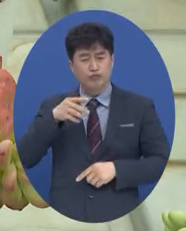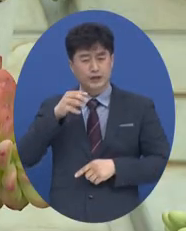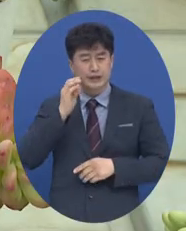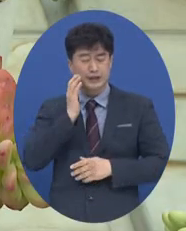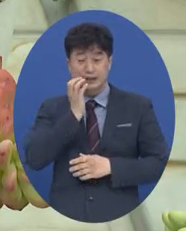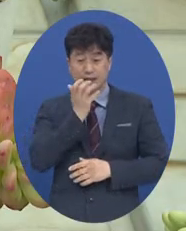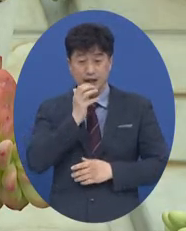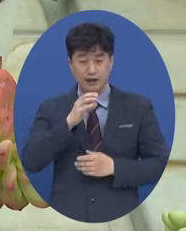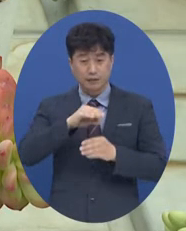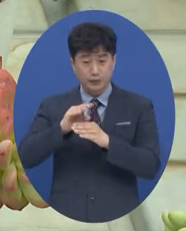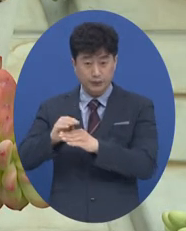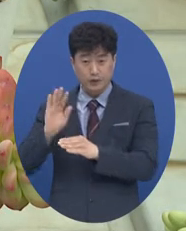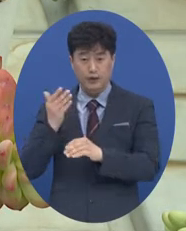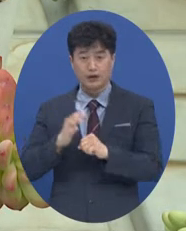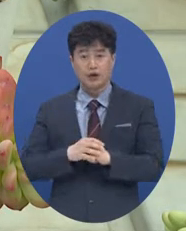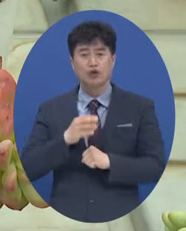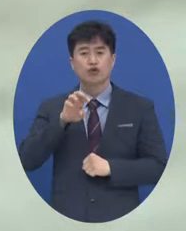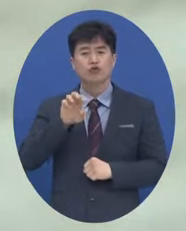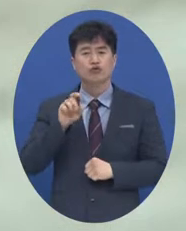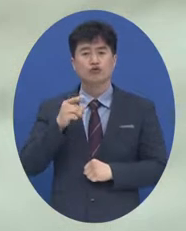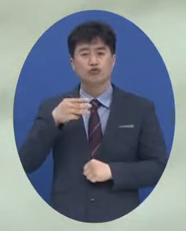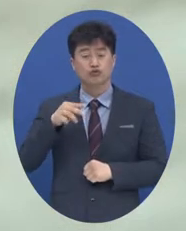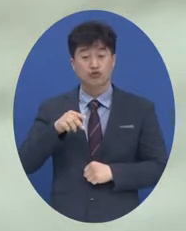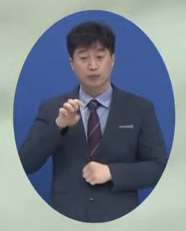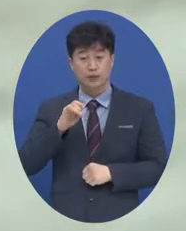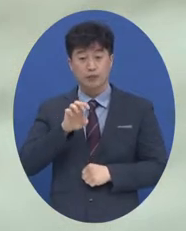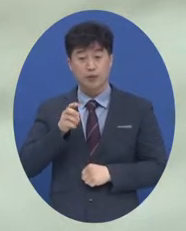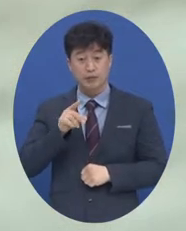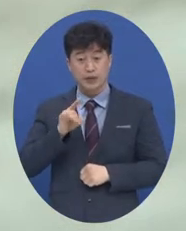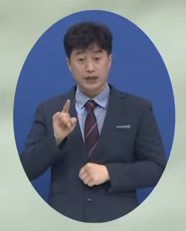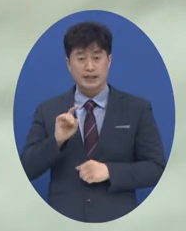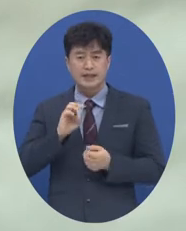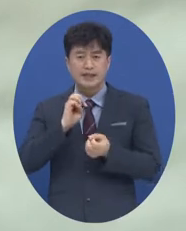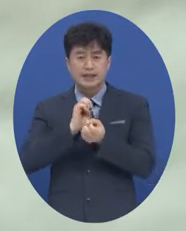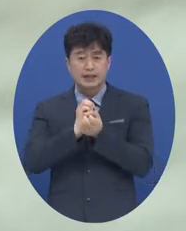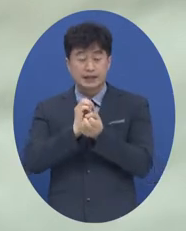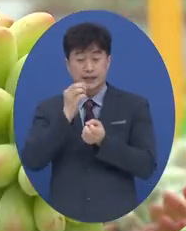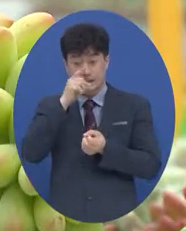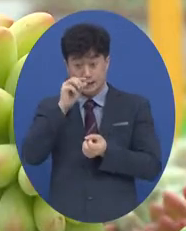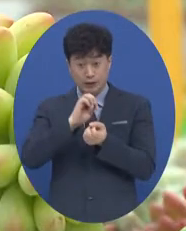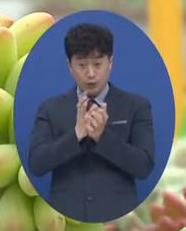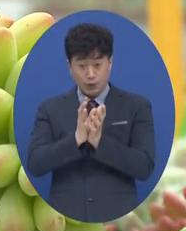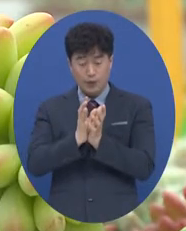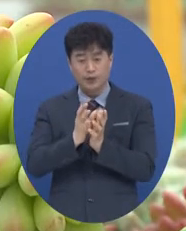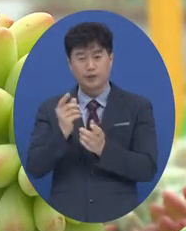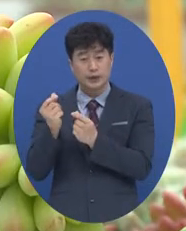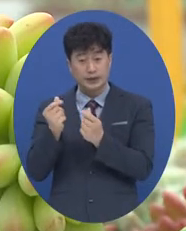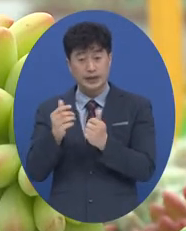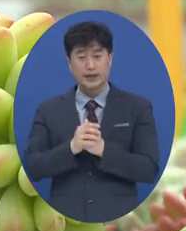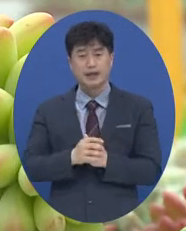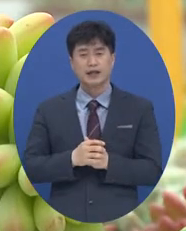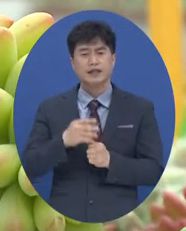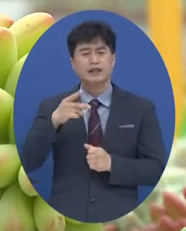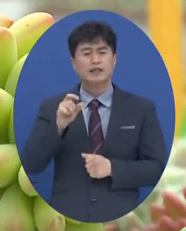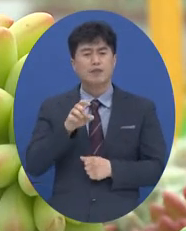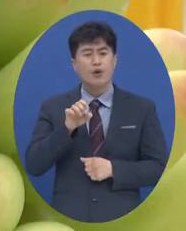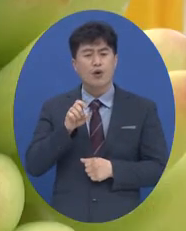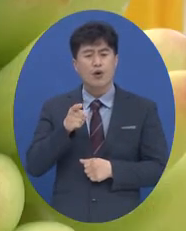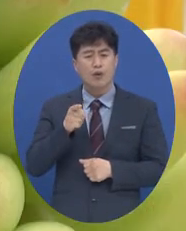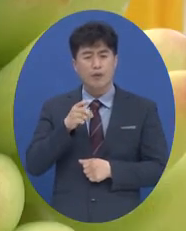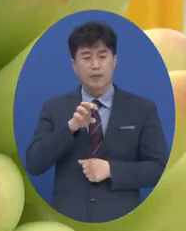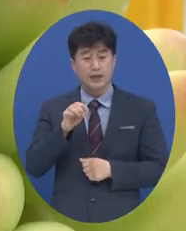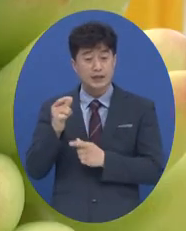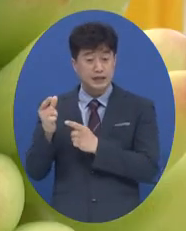이어 개발된 루비 퍼피 는 장미를 닮은 모양으로 농가 반응이 가장 좋습니다 루비 파 인과 d 퍼피 크림 퍼프